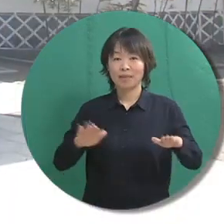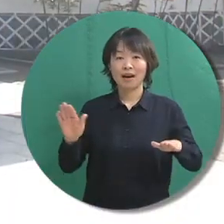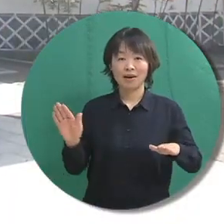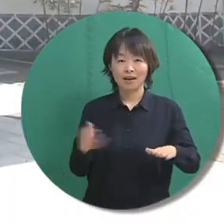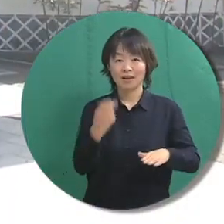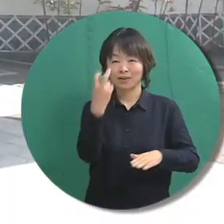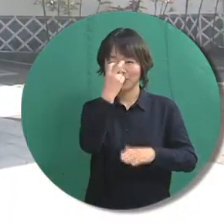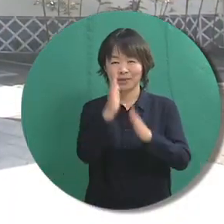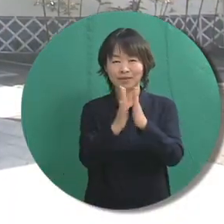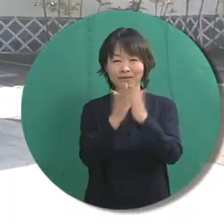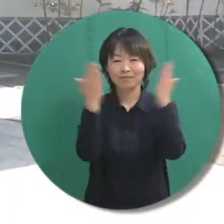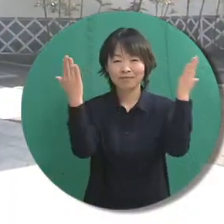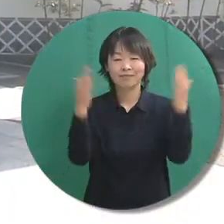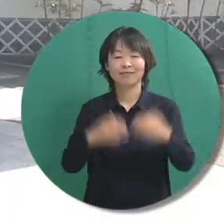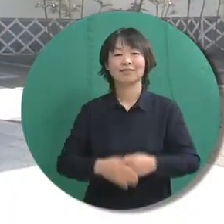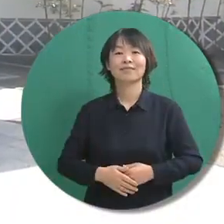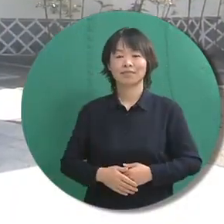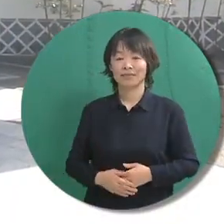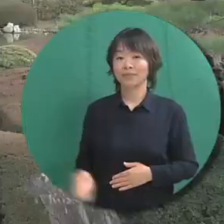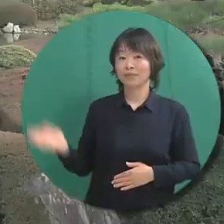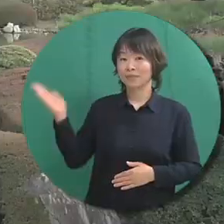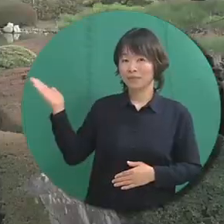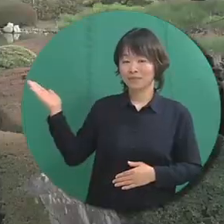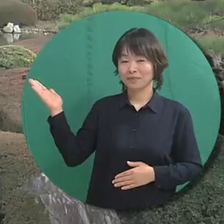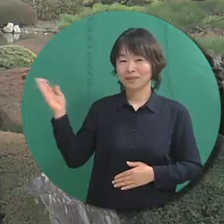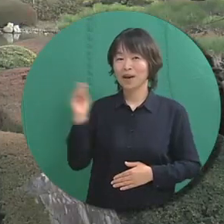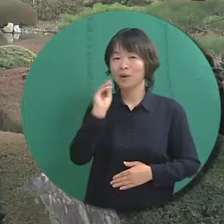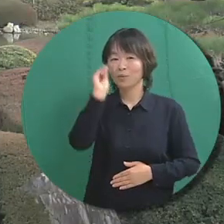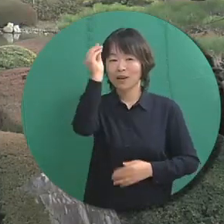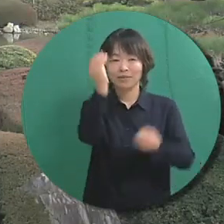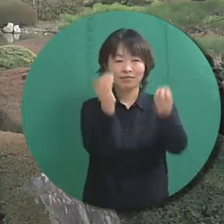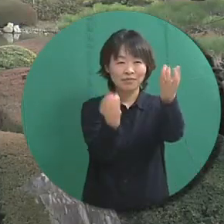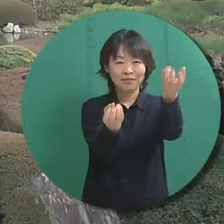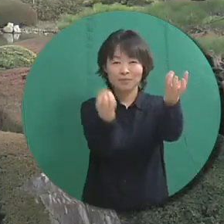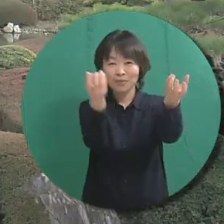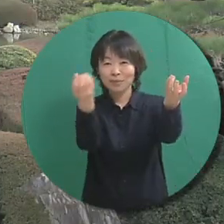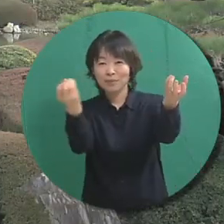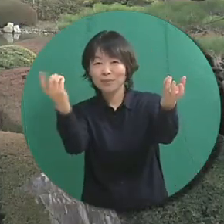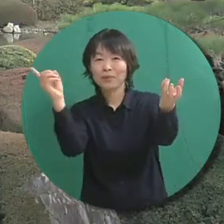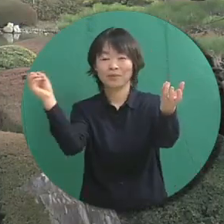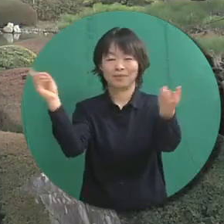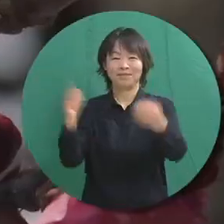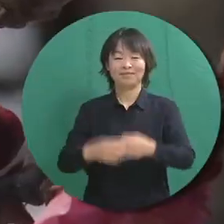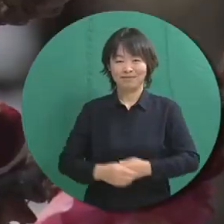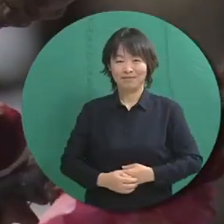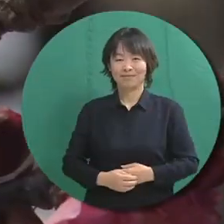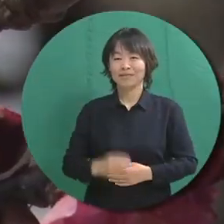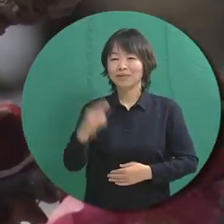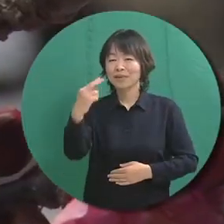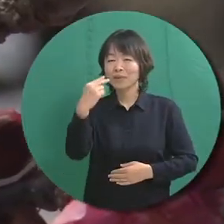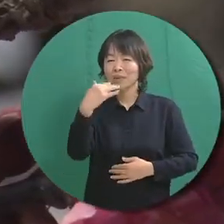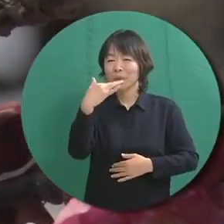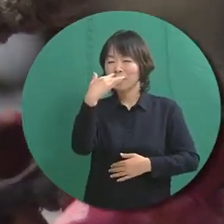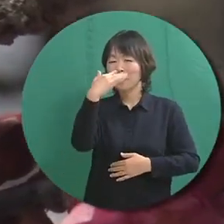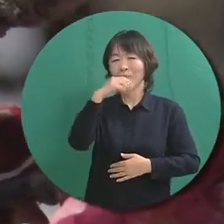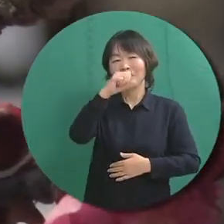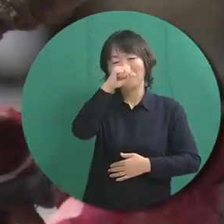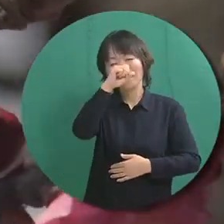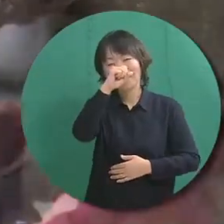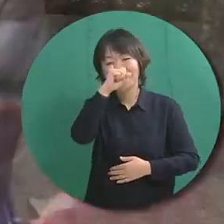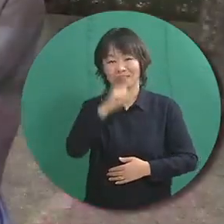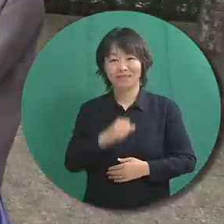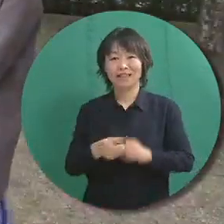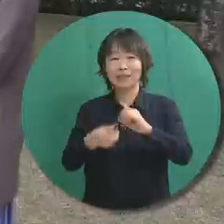では早速調査開始。園内では梅が咲き始めていましたよ。 いい香りがします